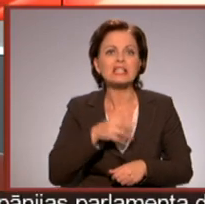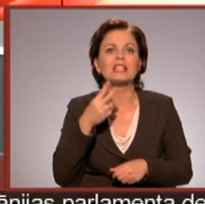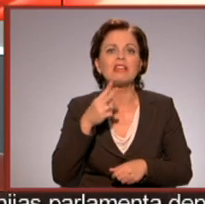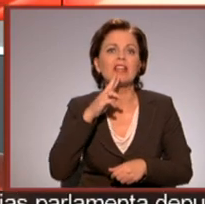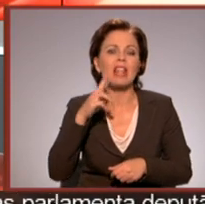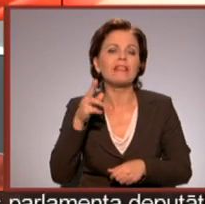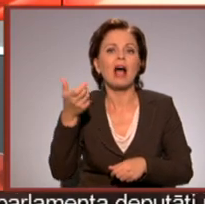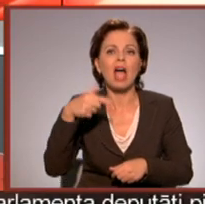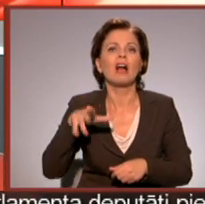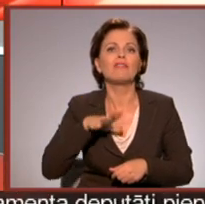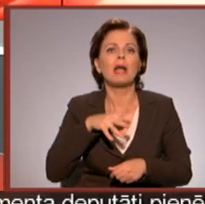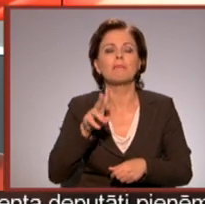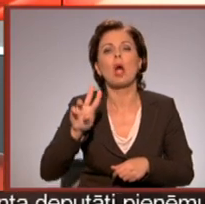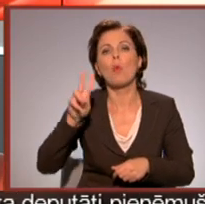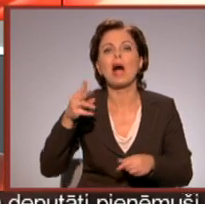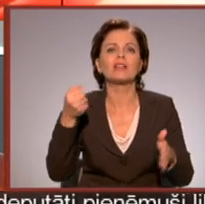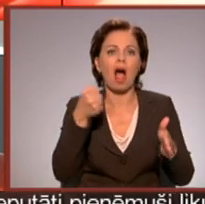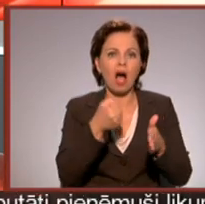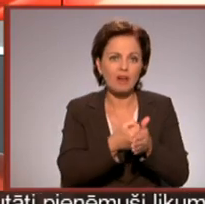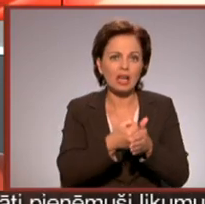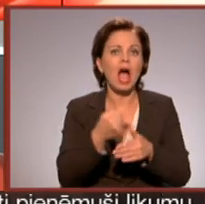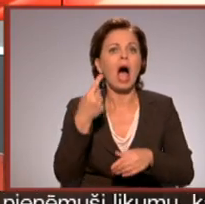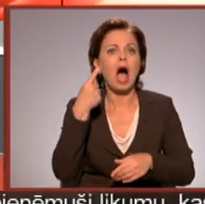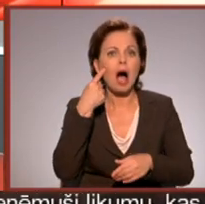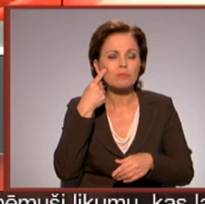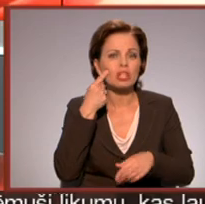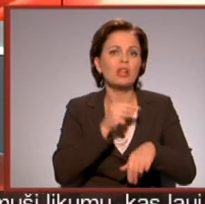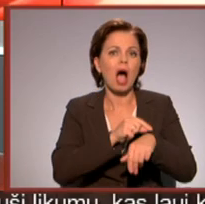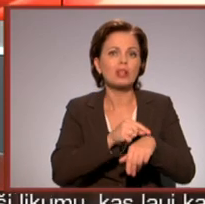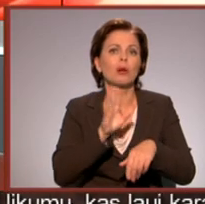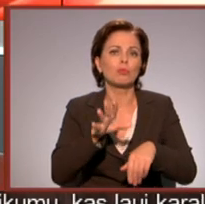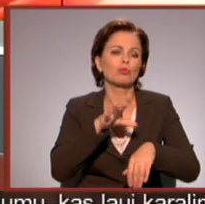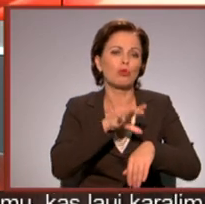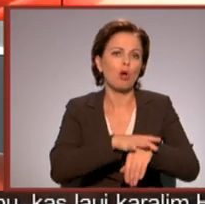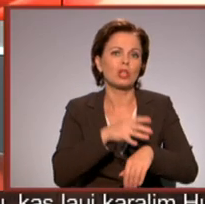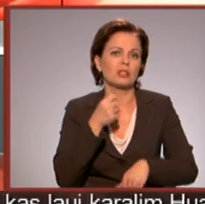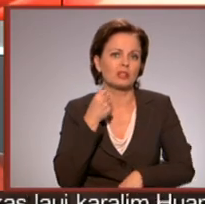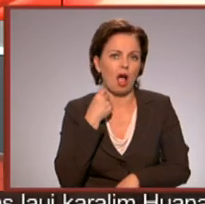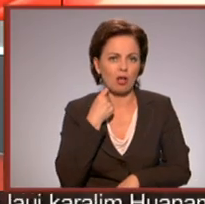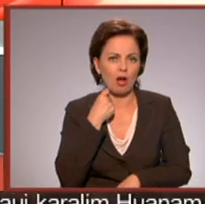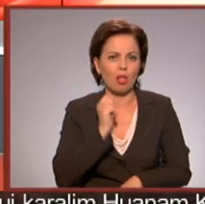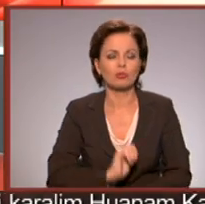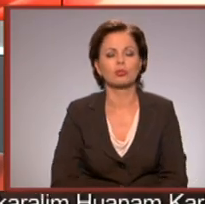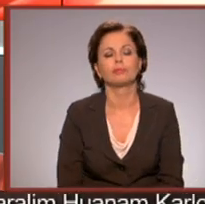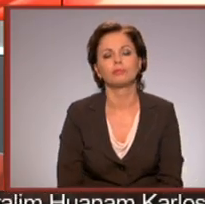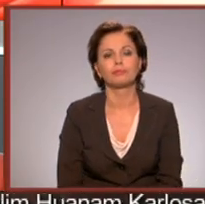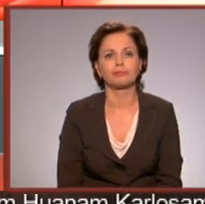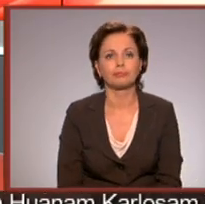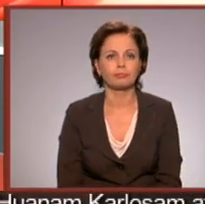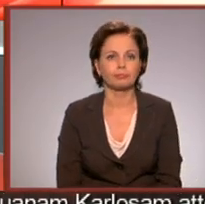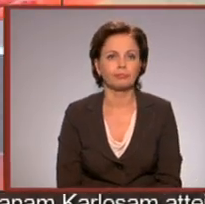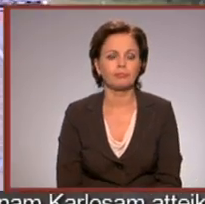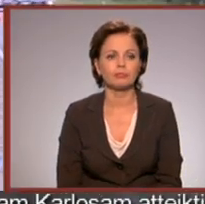jau otrā avārija un arī apzināšanās, ka viņa asinīs tiks konstatēts alkohols. Tematam sekoja Latgales kolēģi.